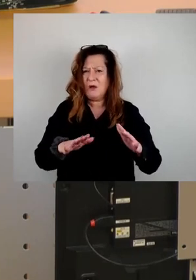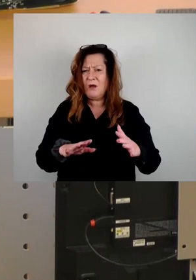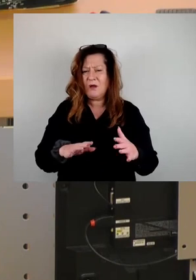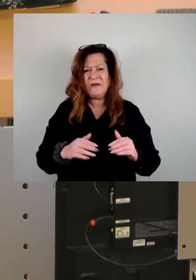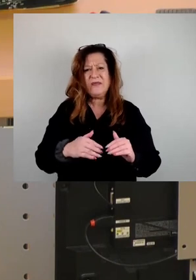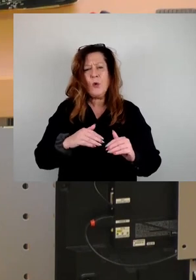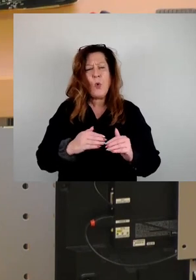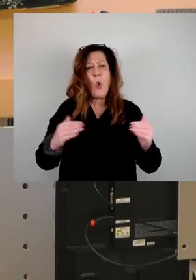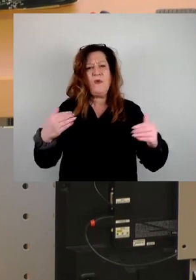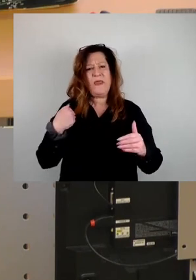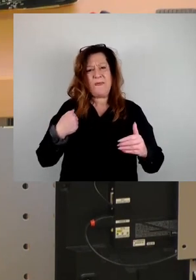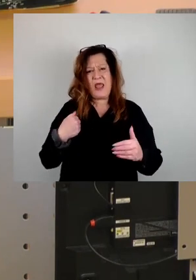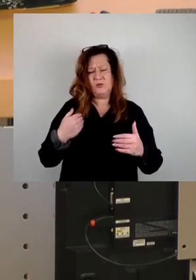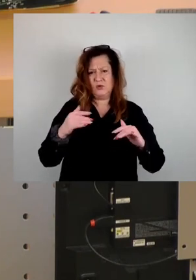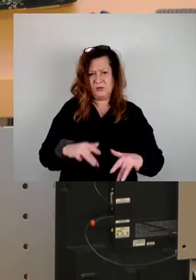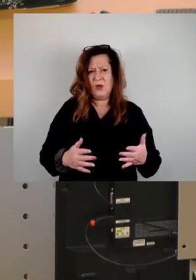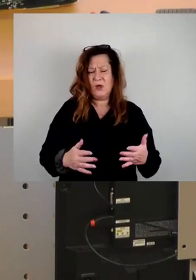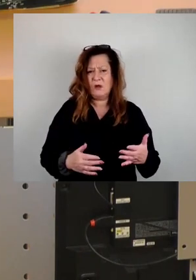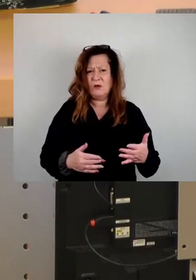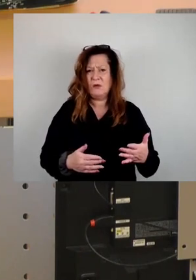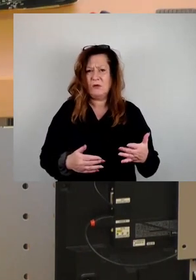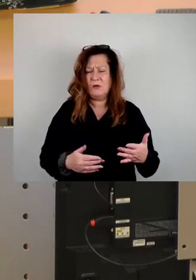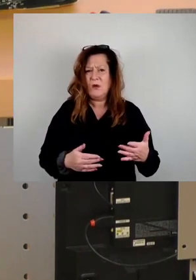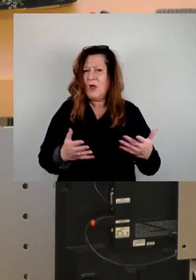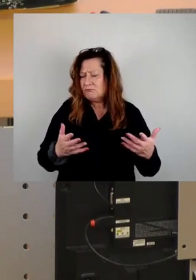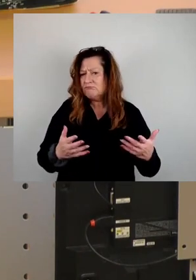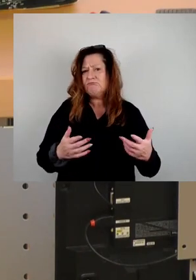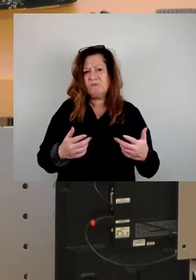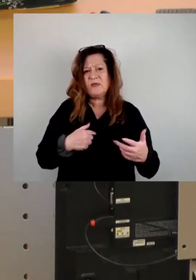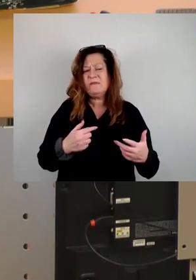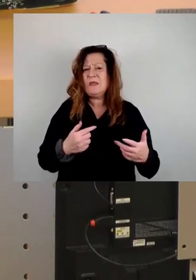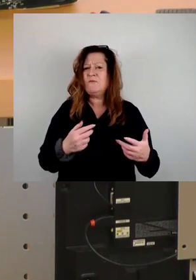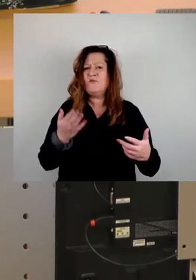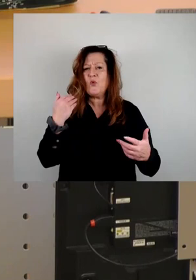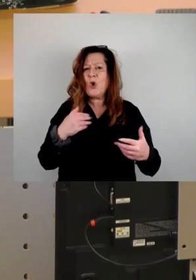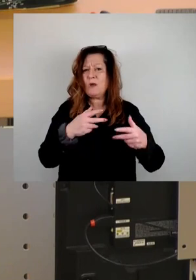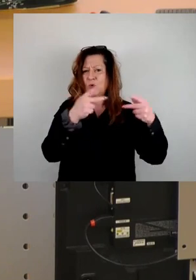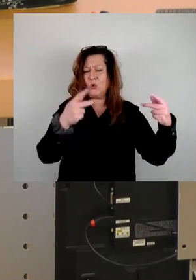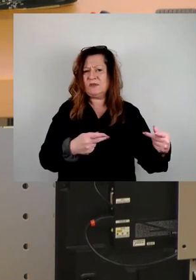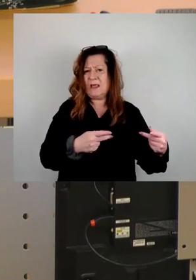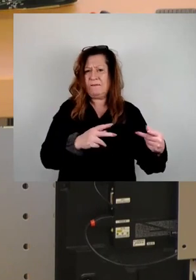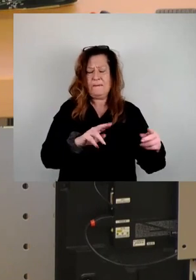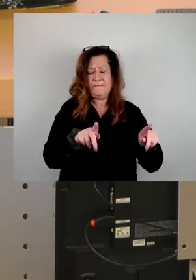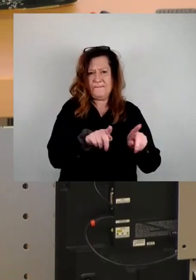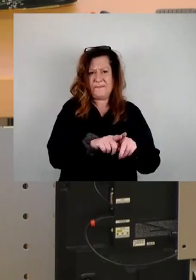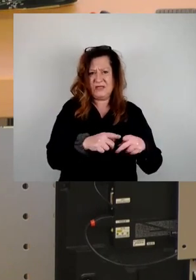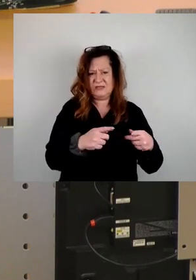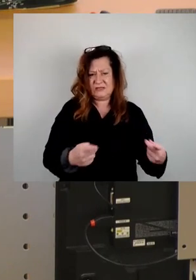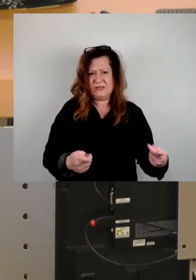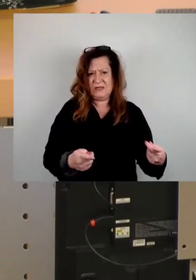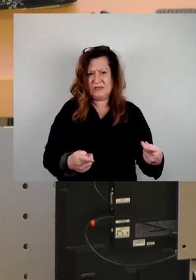und vielleicht auch vieles passieren würde, was dem ursprünglichen Konzept nicht entsprach, weil dann viele Ausstellungsflächen